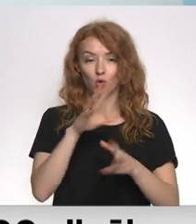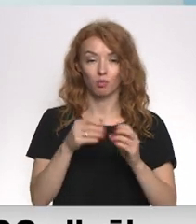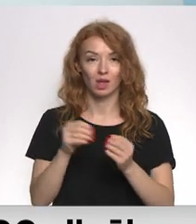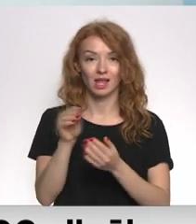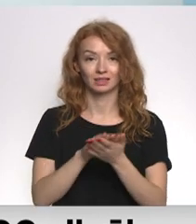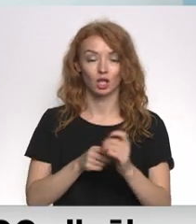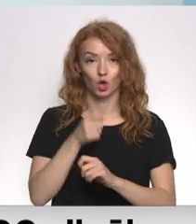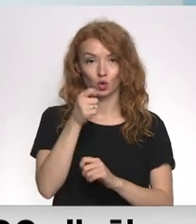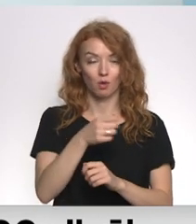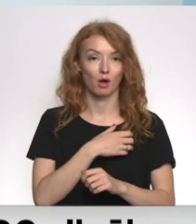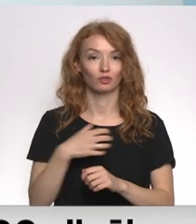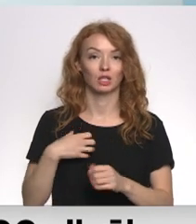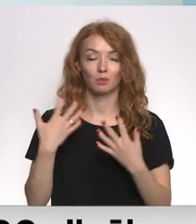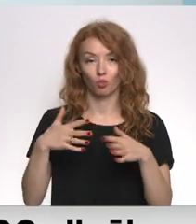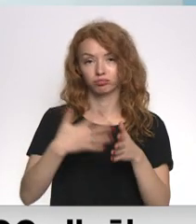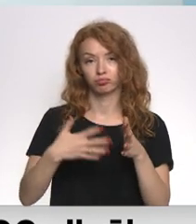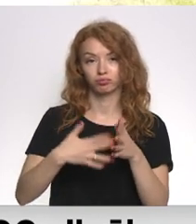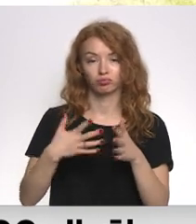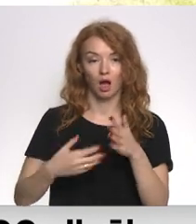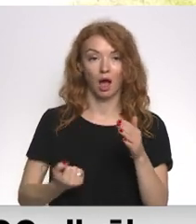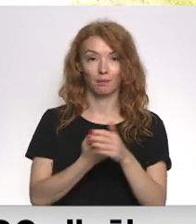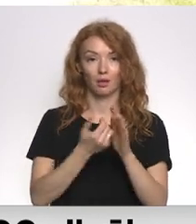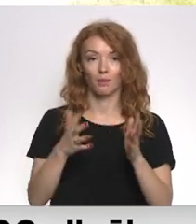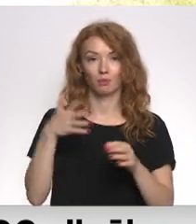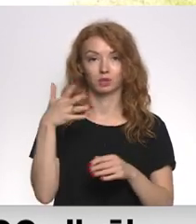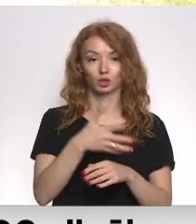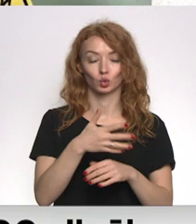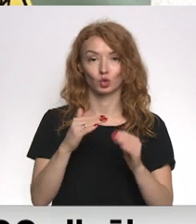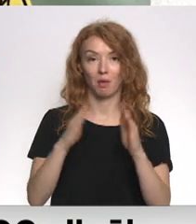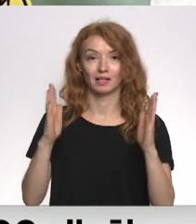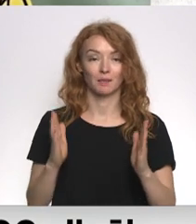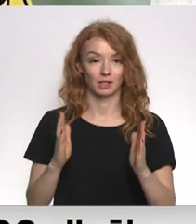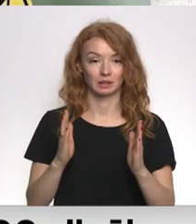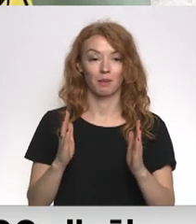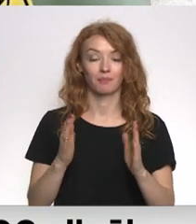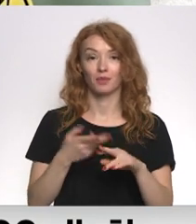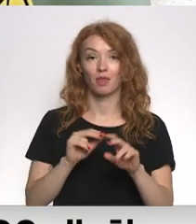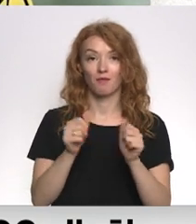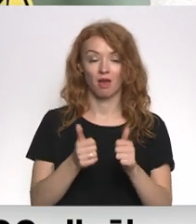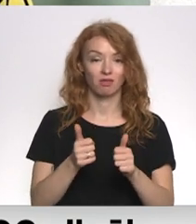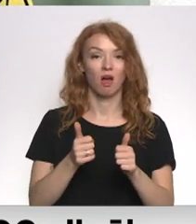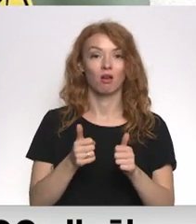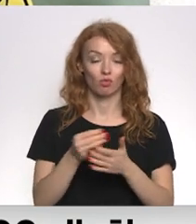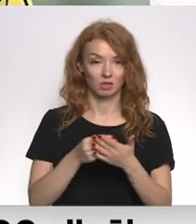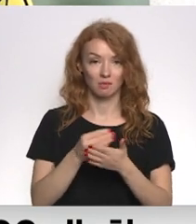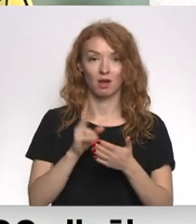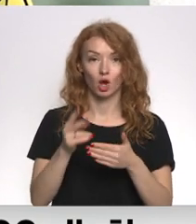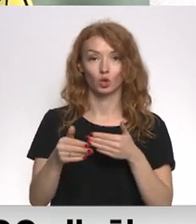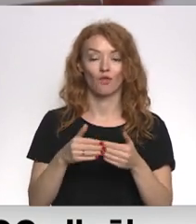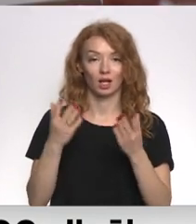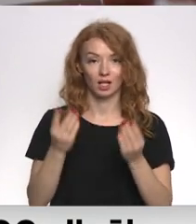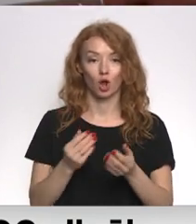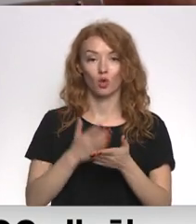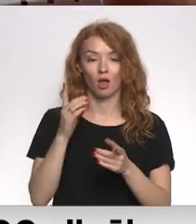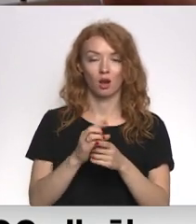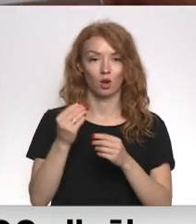iesnieguma skaita pašvaldības pašlaik jau aprēķinājušas atbalstu apmēram 5000 mājsaimniecībām. Tādējādi sagaidāms, ka jau tuvākajās dienās varētu notikt